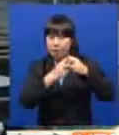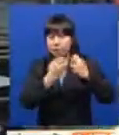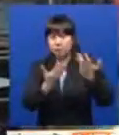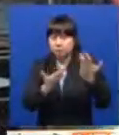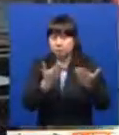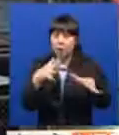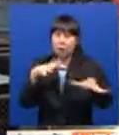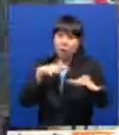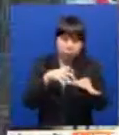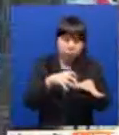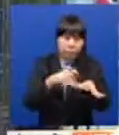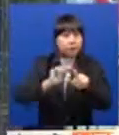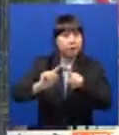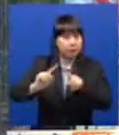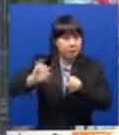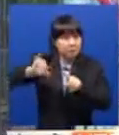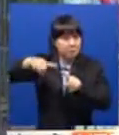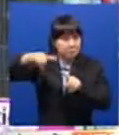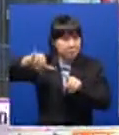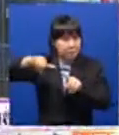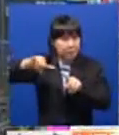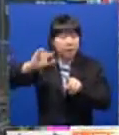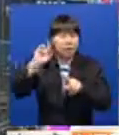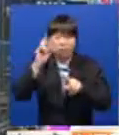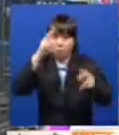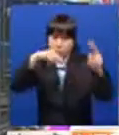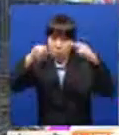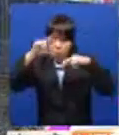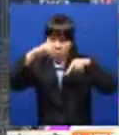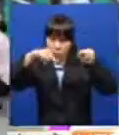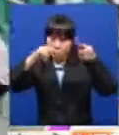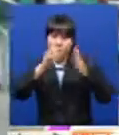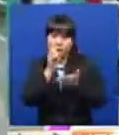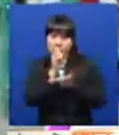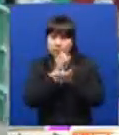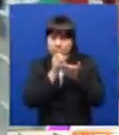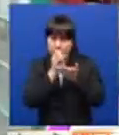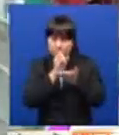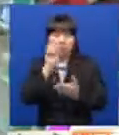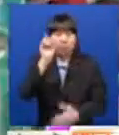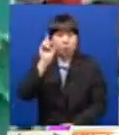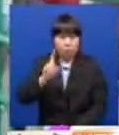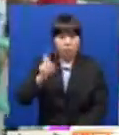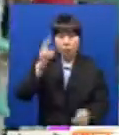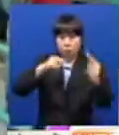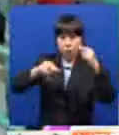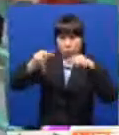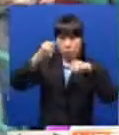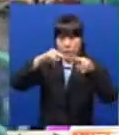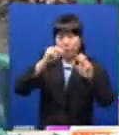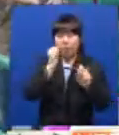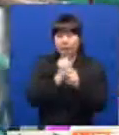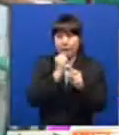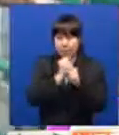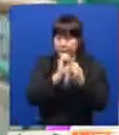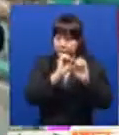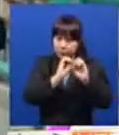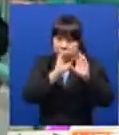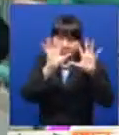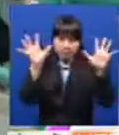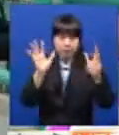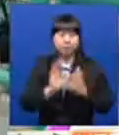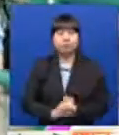เกิดอุบัติเหตุได้โดยรวมจนจะต้องตรวจหาสารเสพติดก็จะต้องมีการตรวจสอบแล้วก็ดำเนินการไปอย่างโปร่งใส